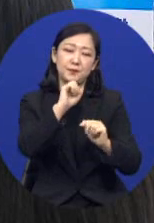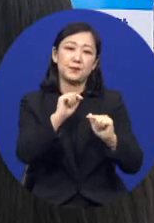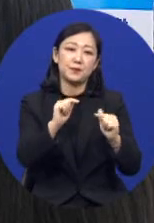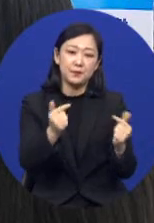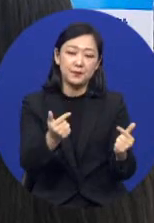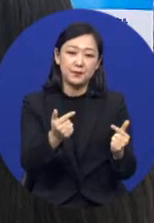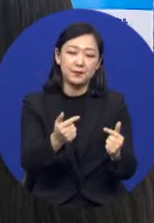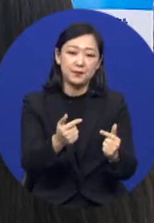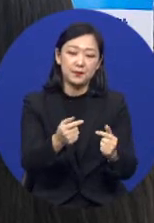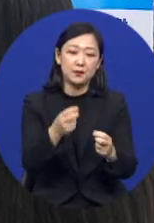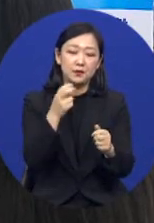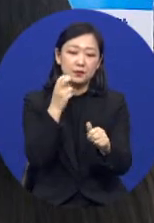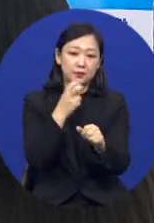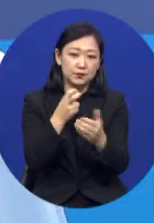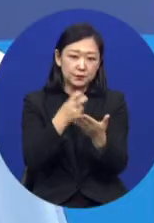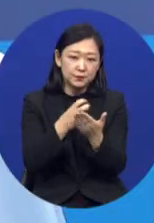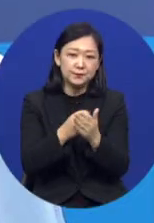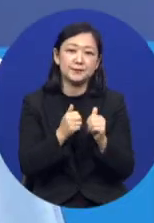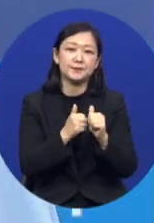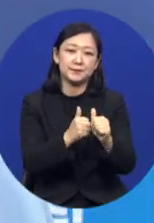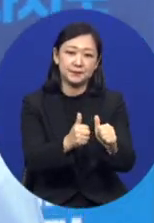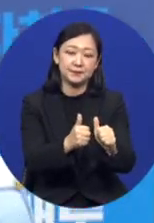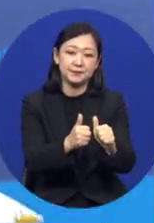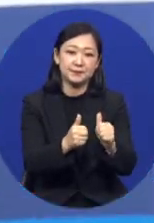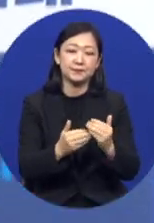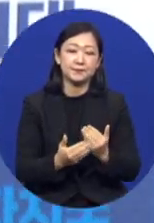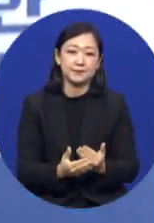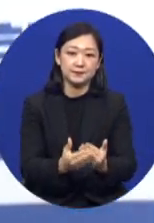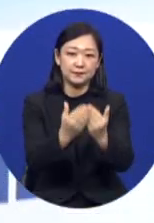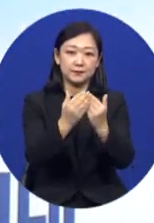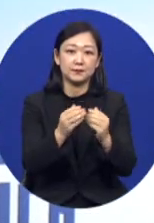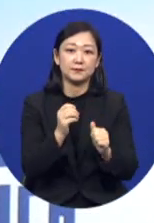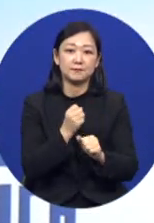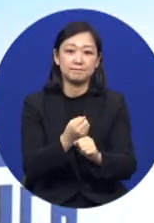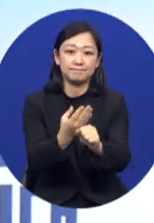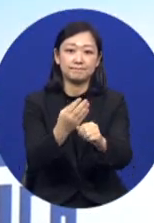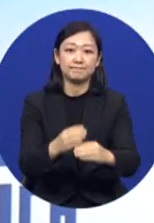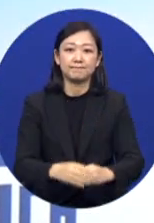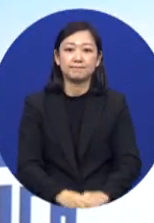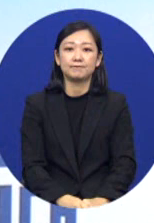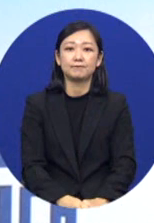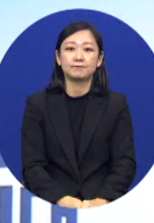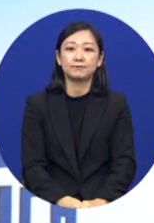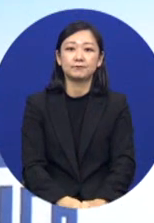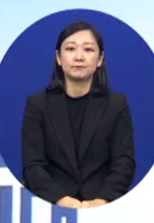가능성의 원칙 아래 이루어져야 한다고 밝혔습니다. MBC 뉴스 송원일입니다.